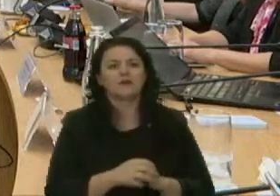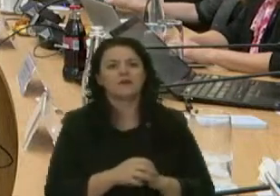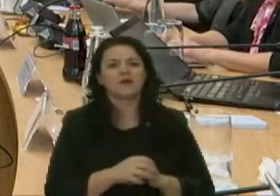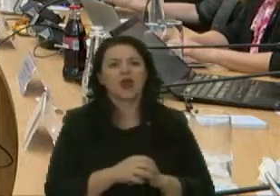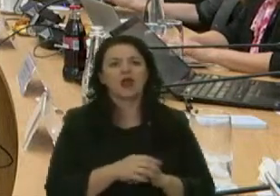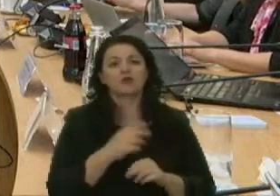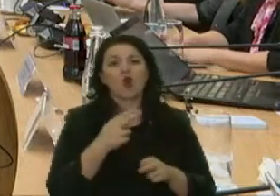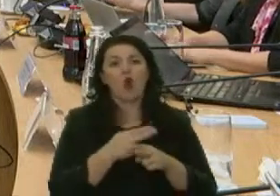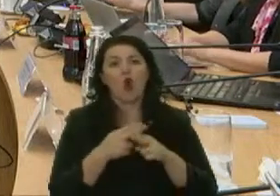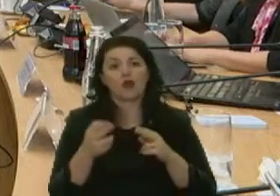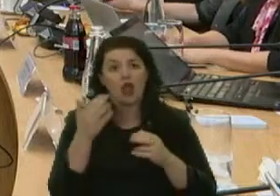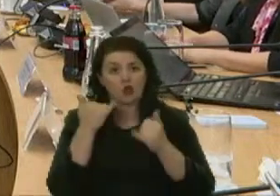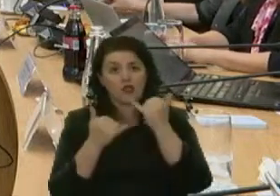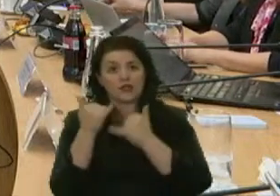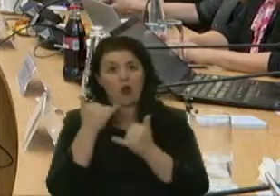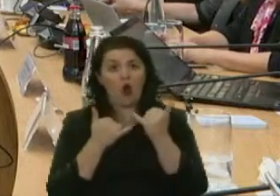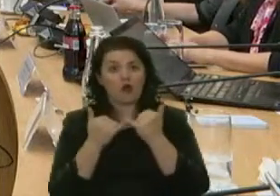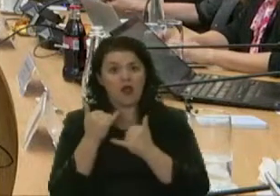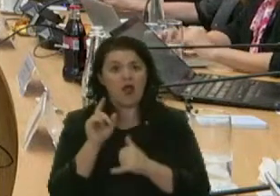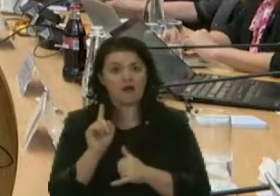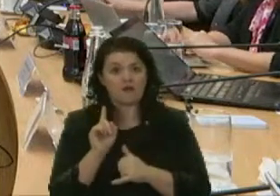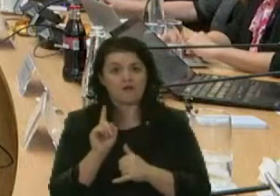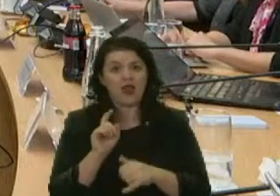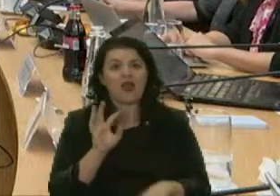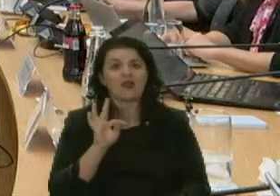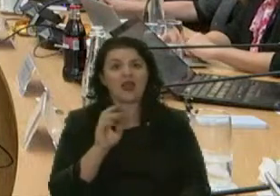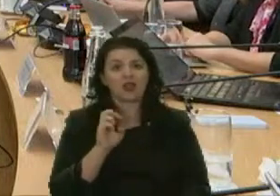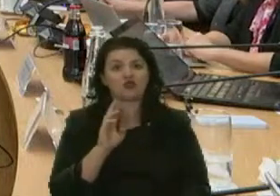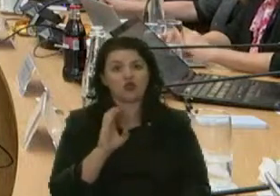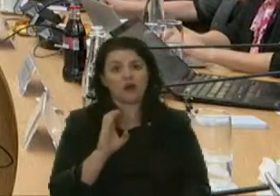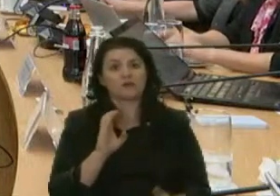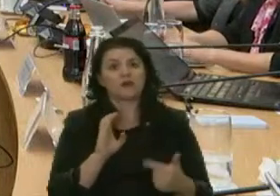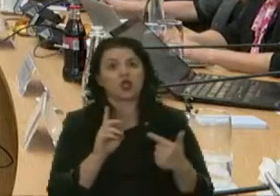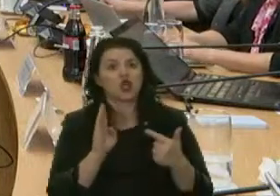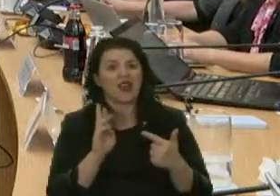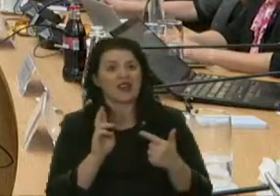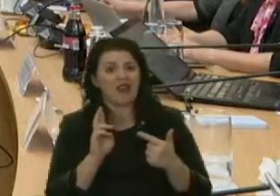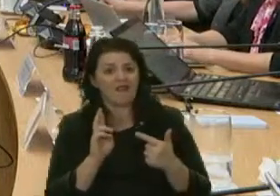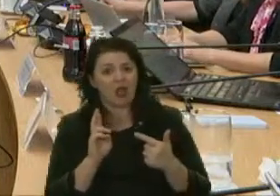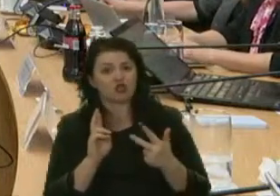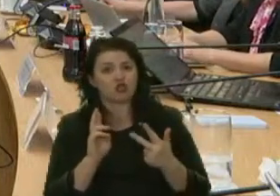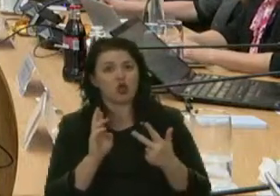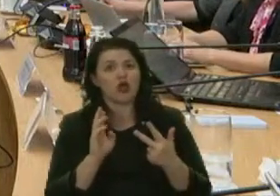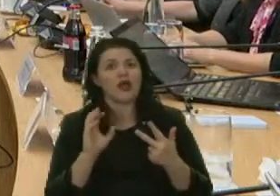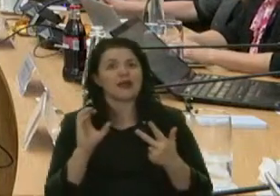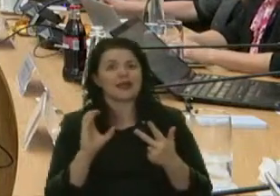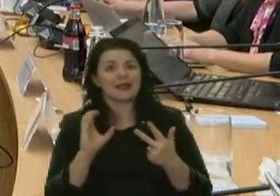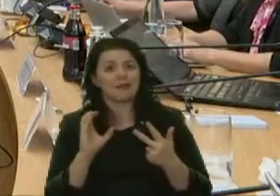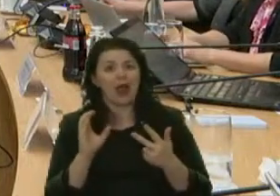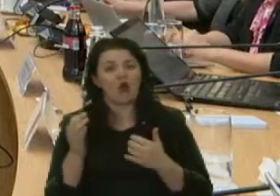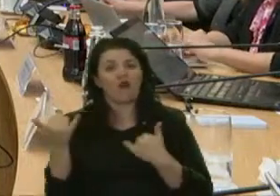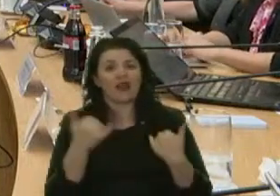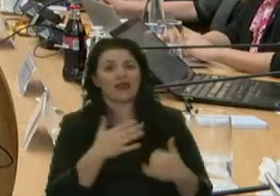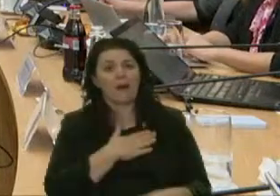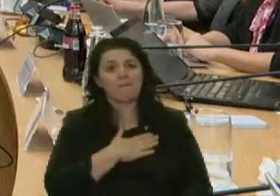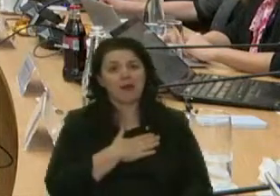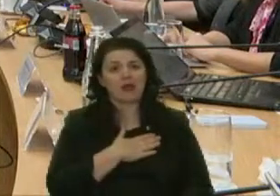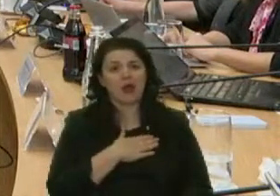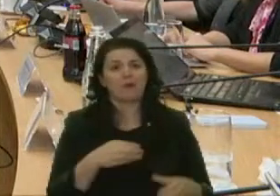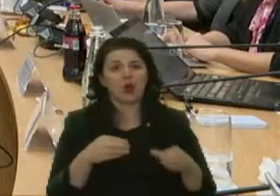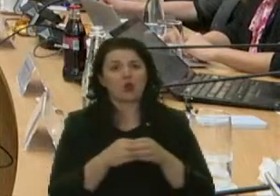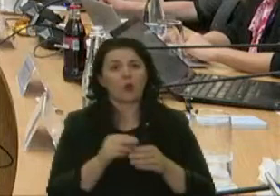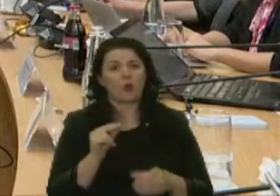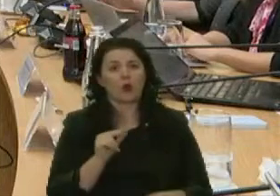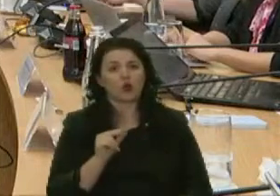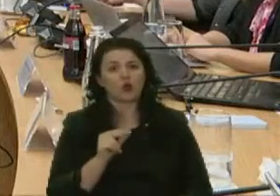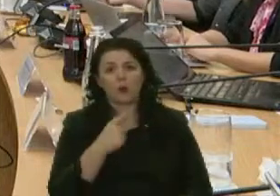istoria domnul Tarcea cu domnul Bogdan Rebe și cu viu câmpean au fost cei care au venit la mine împreună cu domnul poruțiu Și mi